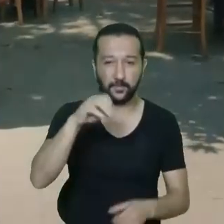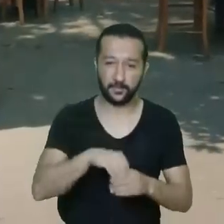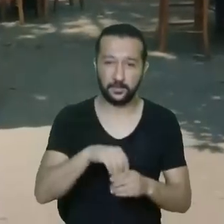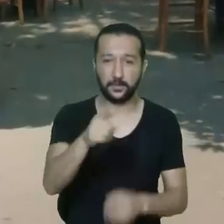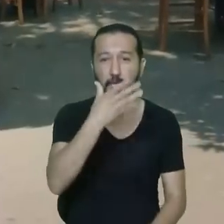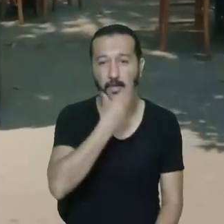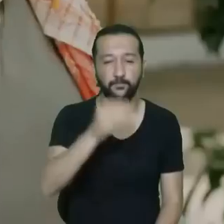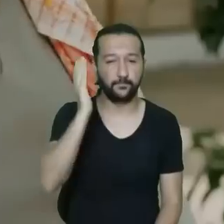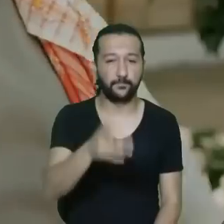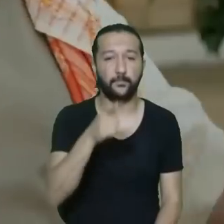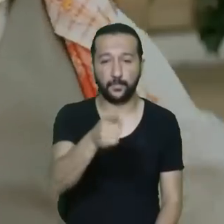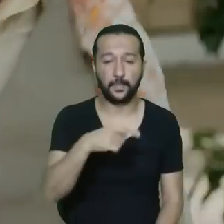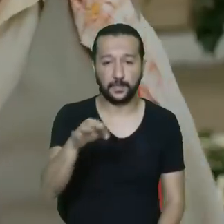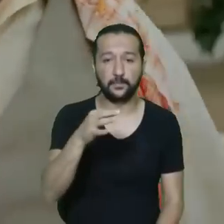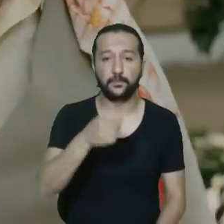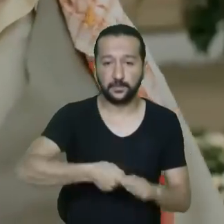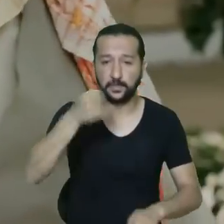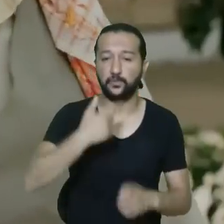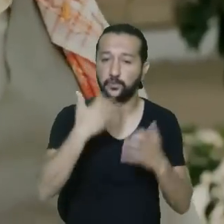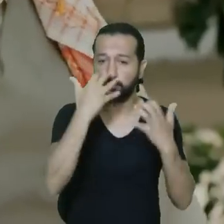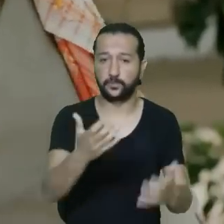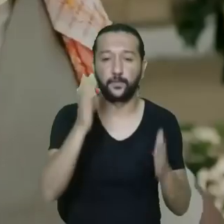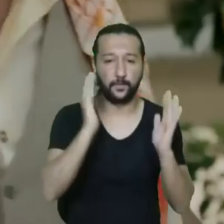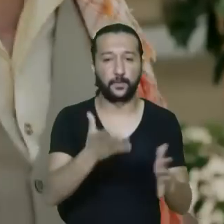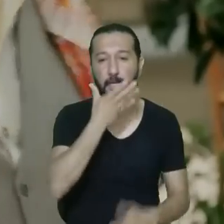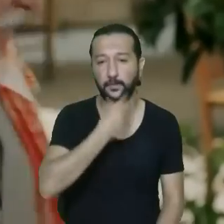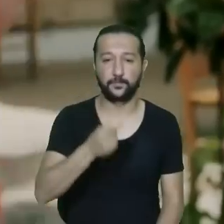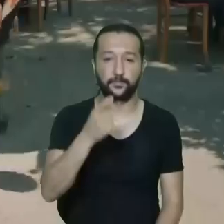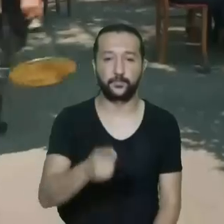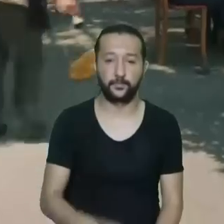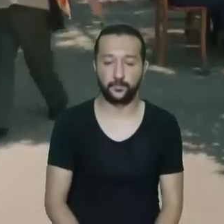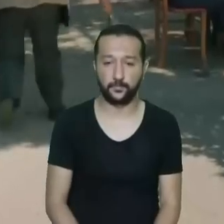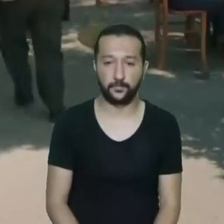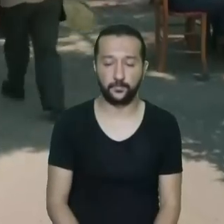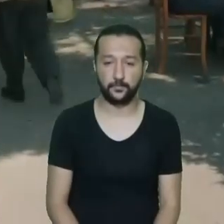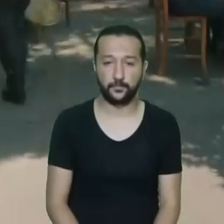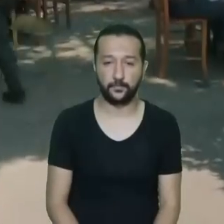için? Ayıp lan ayıp. O kadar çayımı gazozumu içtiniz. Tövbe tövbe.